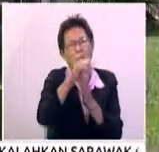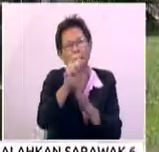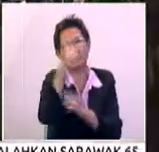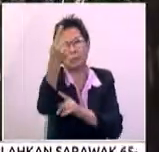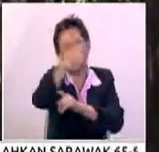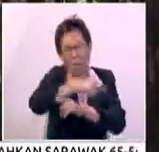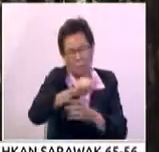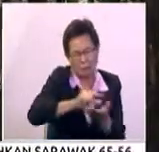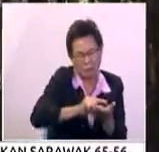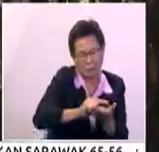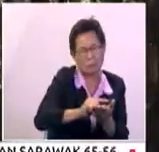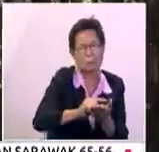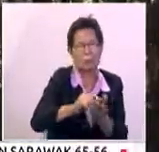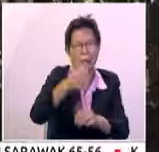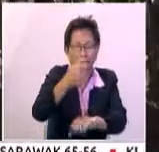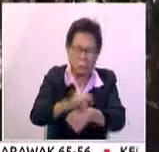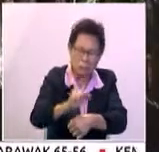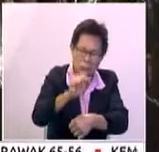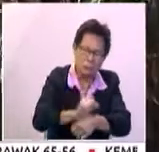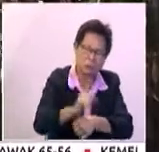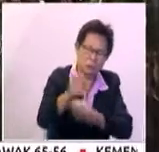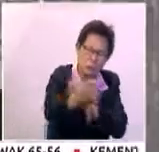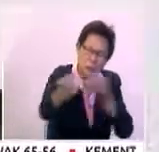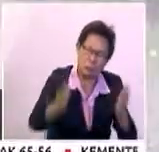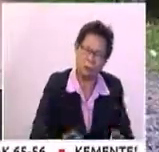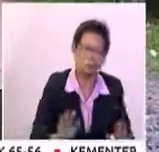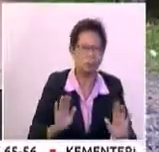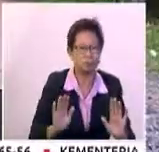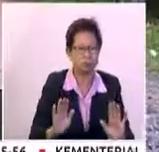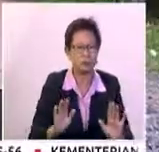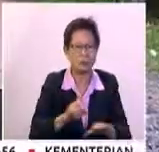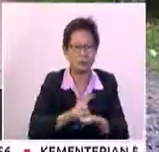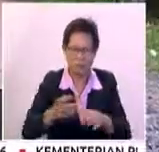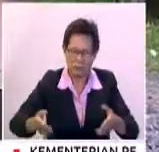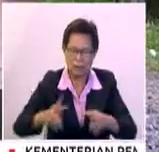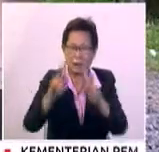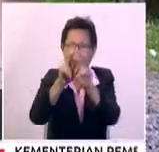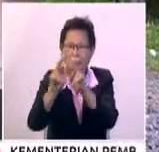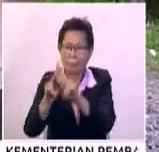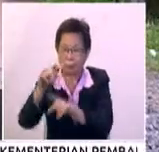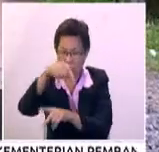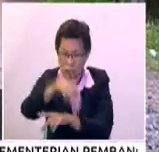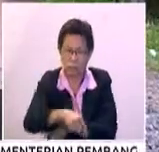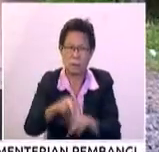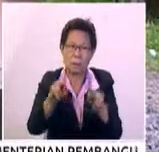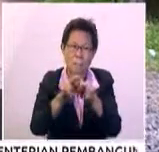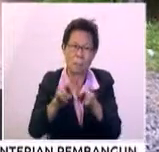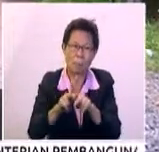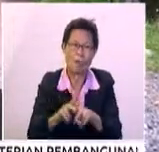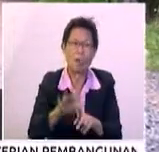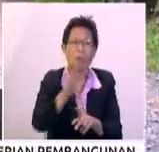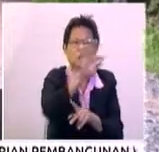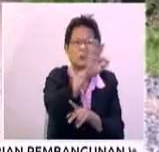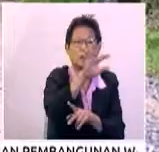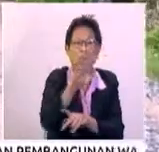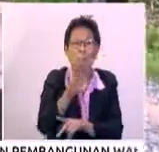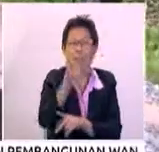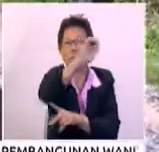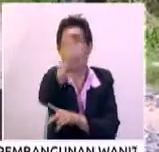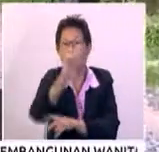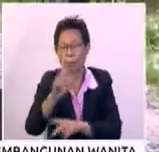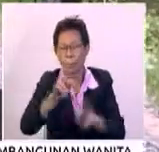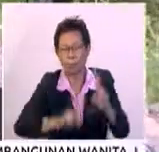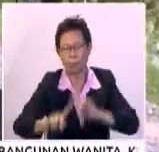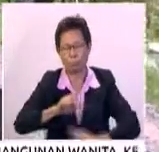sehari dengan mengerah tenaga sebagai nelayan. Di sinilah kampung Trapian Smaj yang terdiri daripada 95%